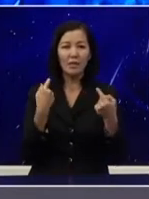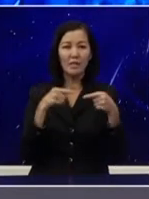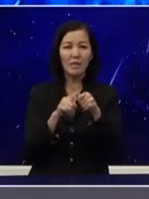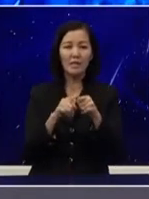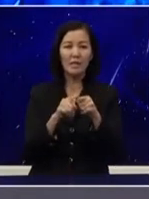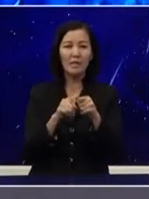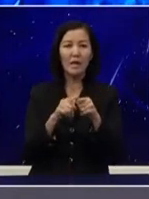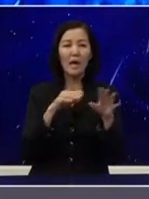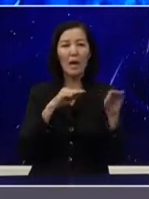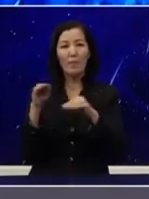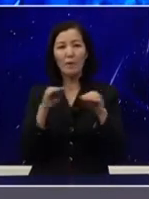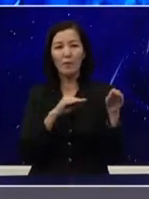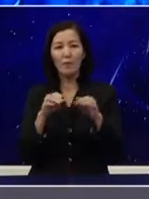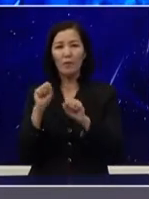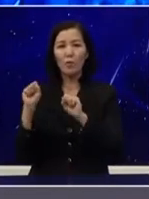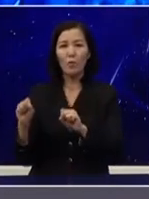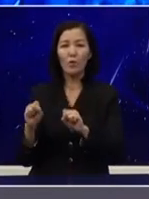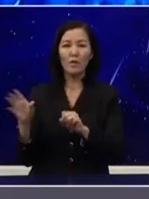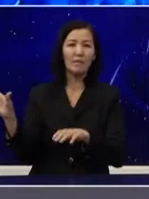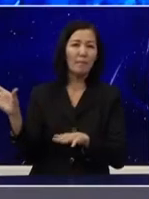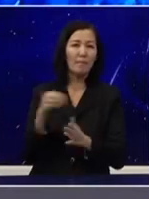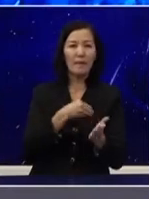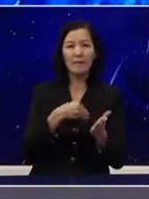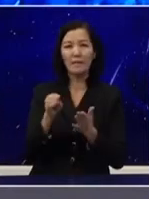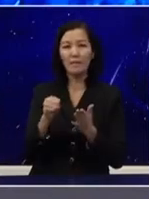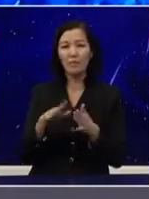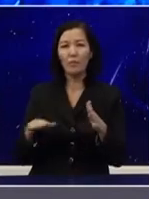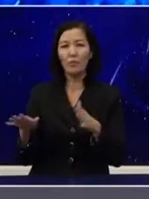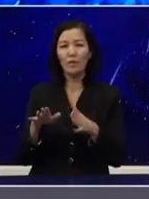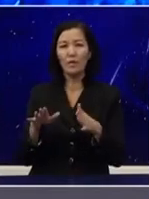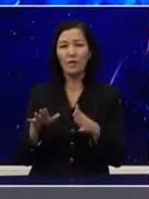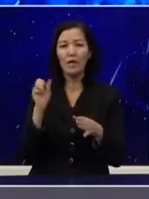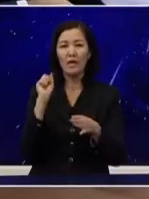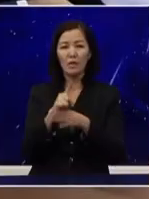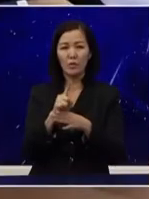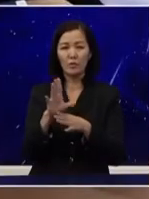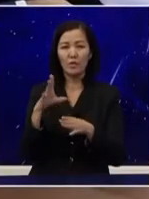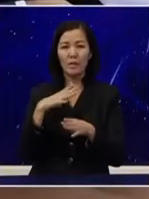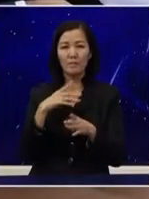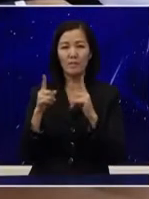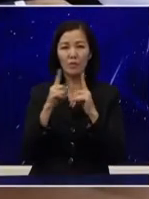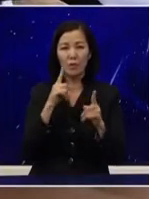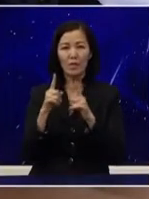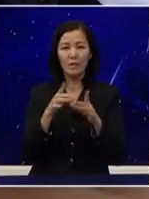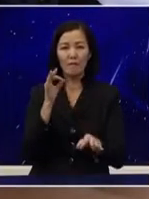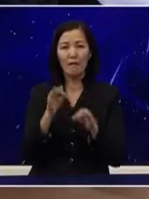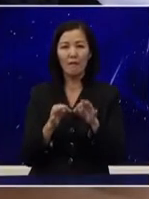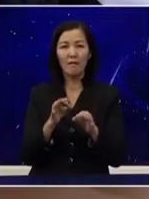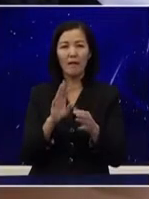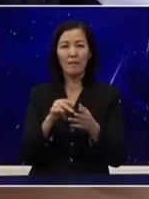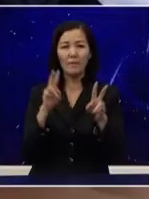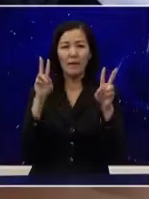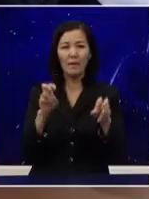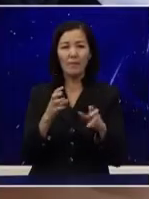қажетті техниканы, жабдықтар мен қорғаныш құралдарын сатып алып, өңірлерге жеткізуді тапсырды. Селекторлық отырыста талқыланған мәселенің